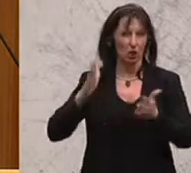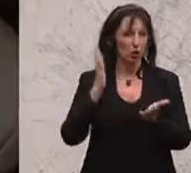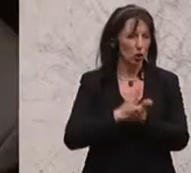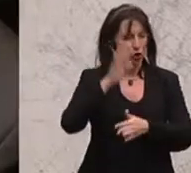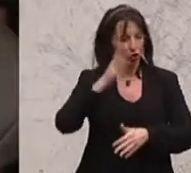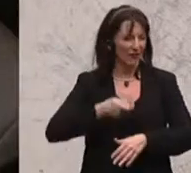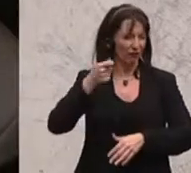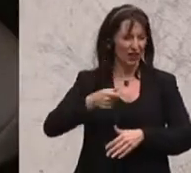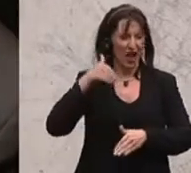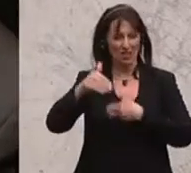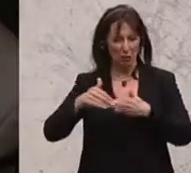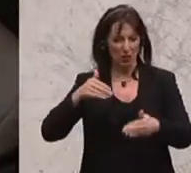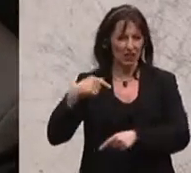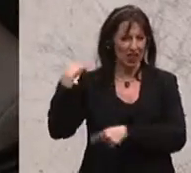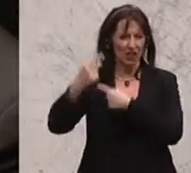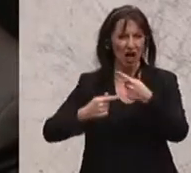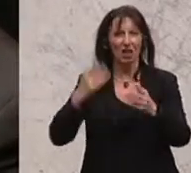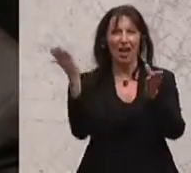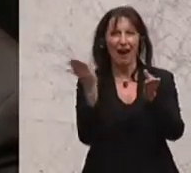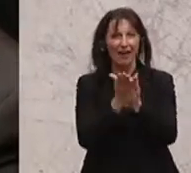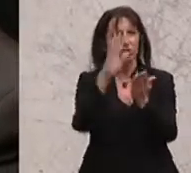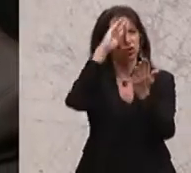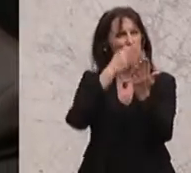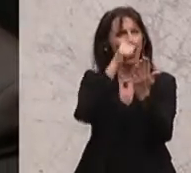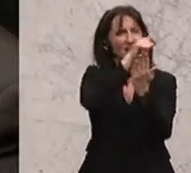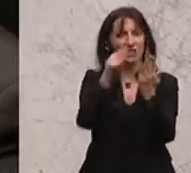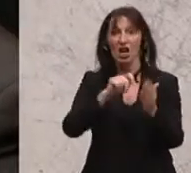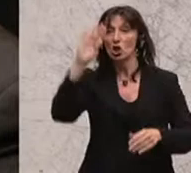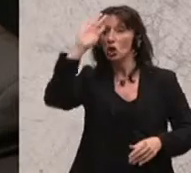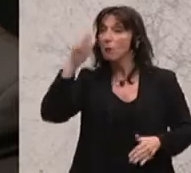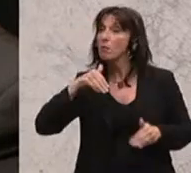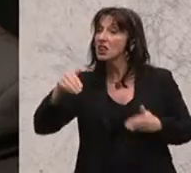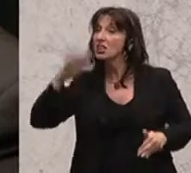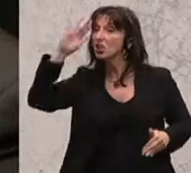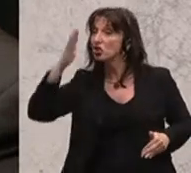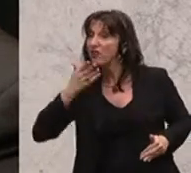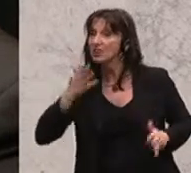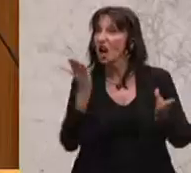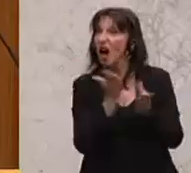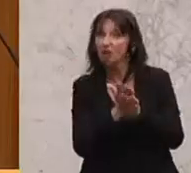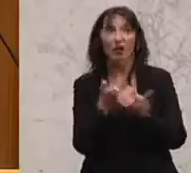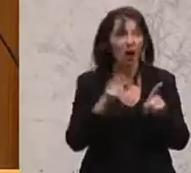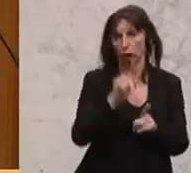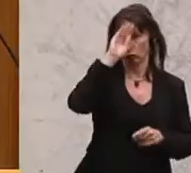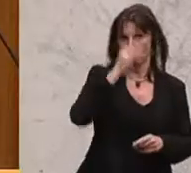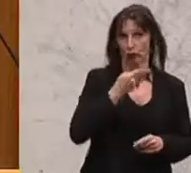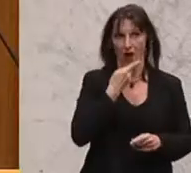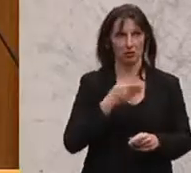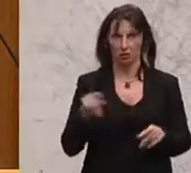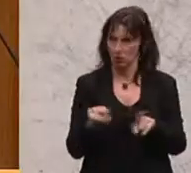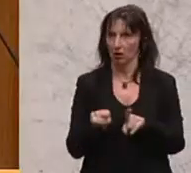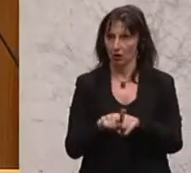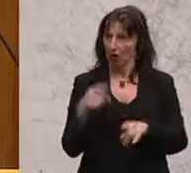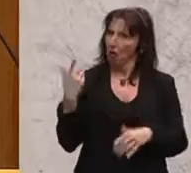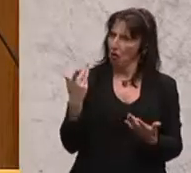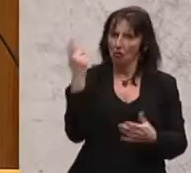schwarzer Finanzminister ist, die Akten zu schwärzen. Schwarze Minister, schwarze Akten. Das ist offensichtlich auch der Grund, warum Sie als Parteifarbe